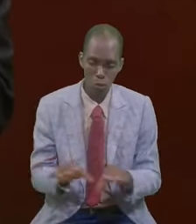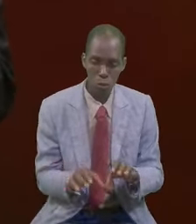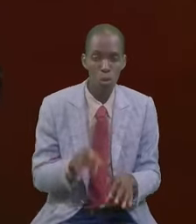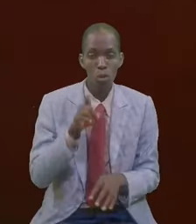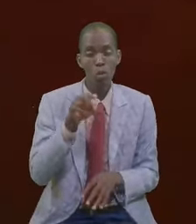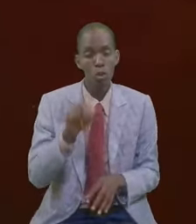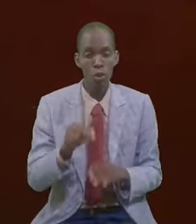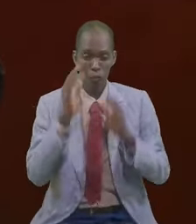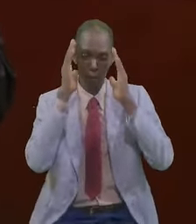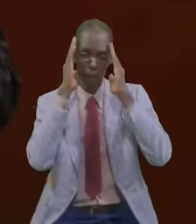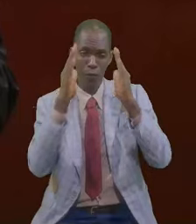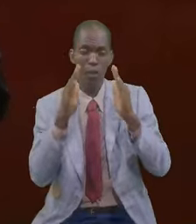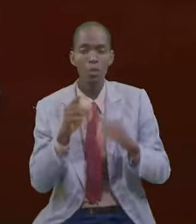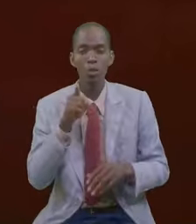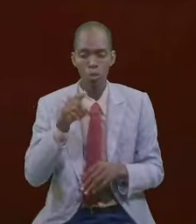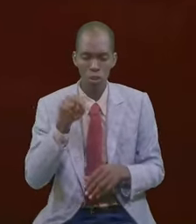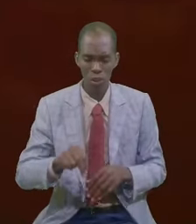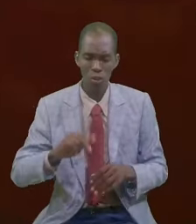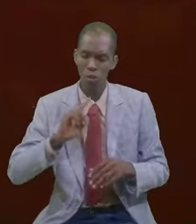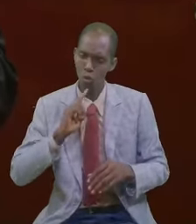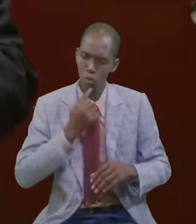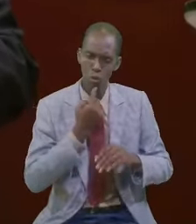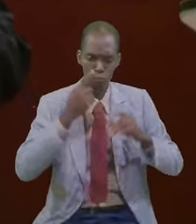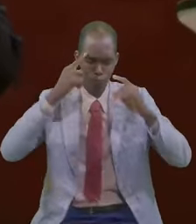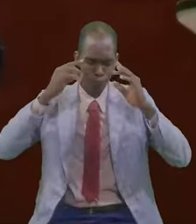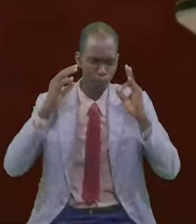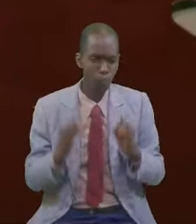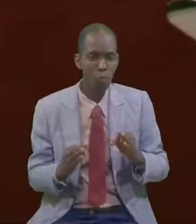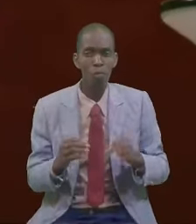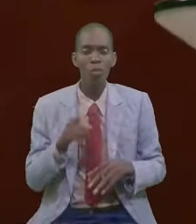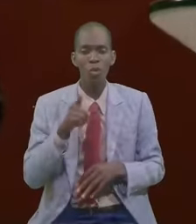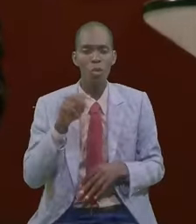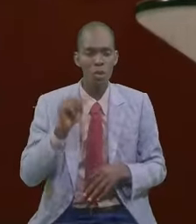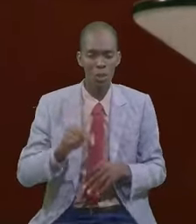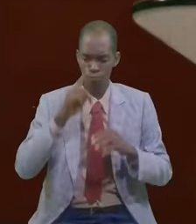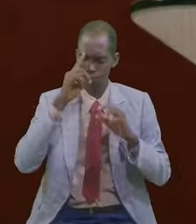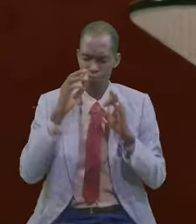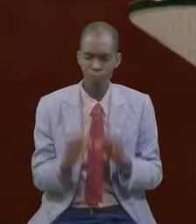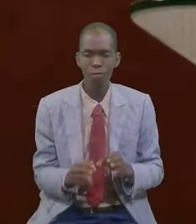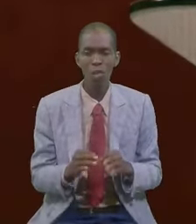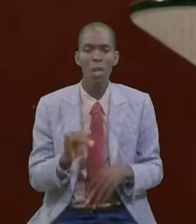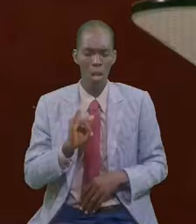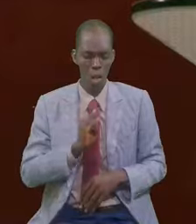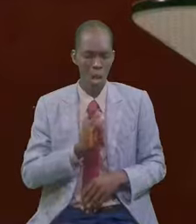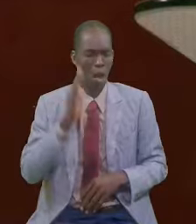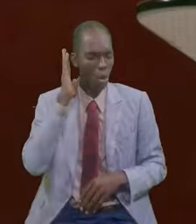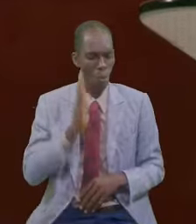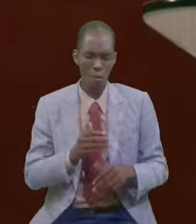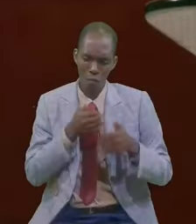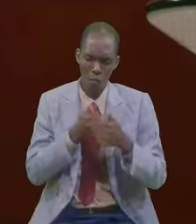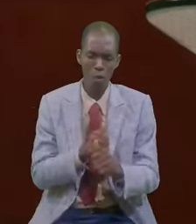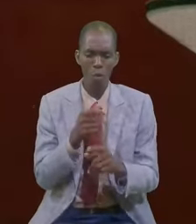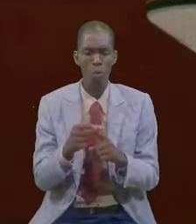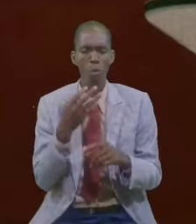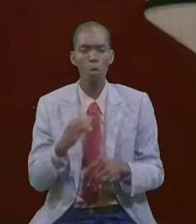de concentration, celui-là qui fait, on a besoin de détermination, celui-là qui fait, on a besoin de décision pour